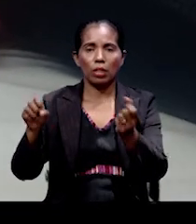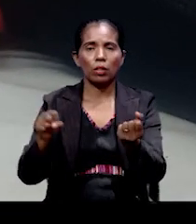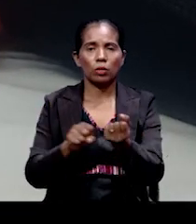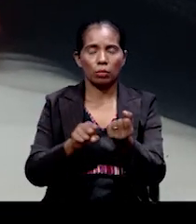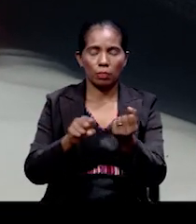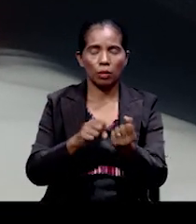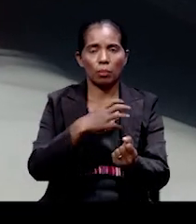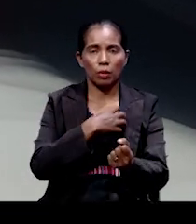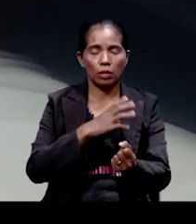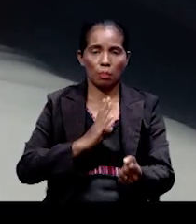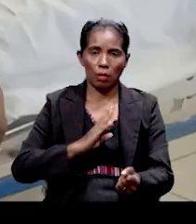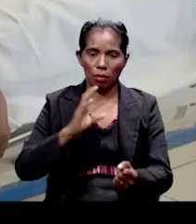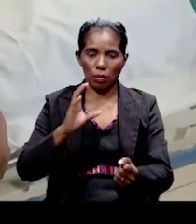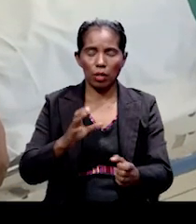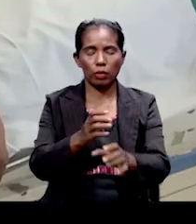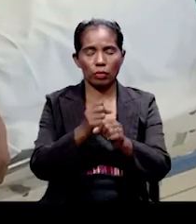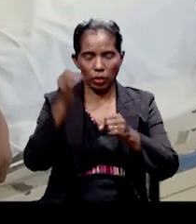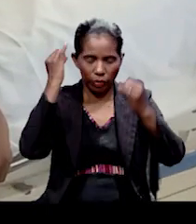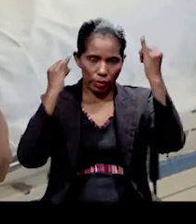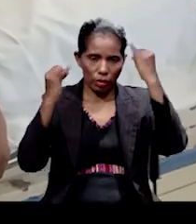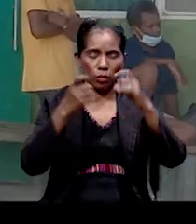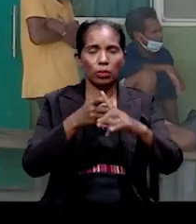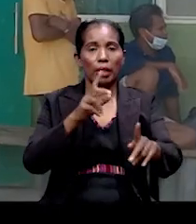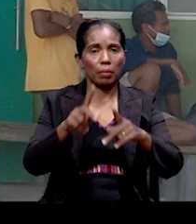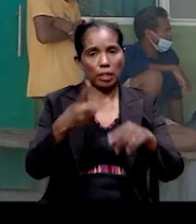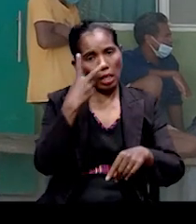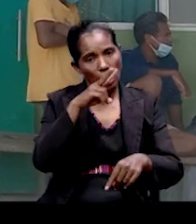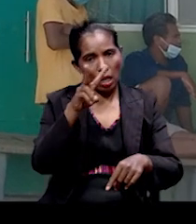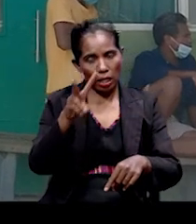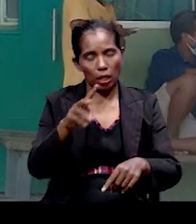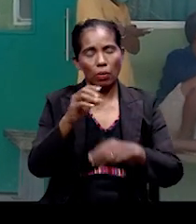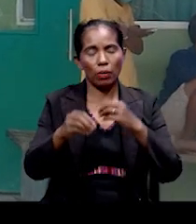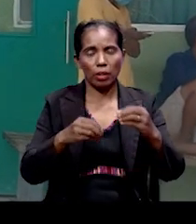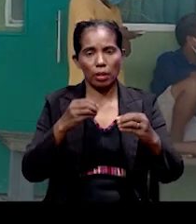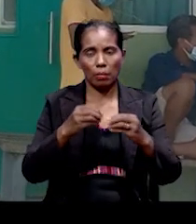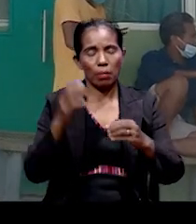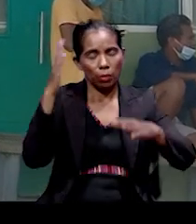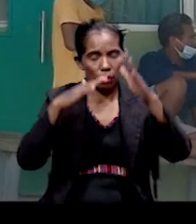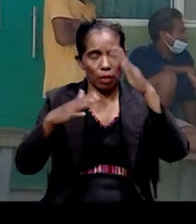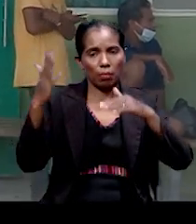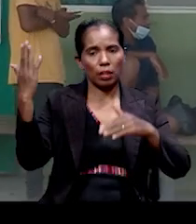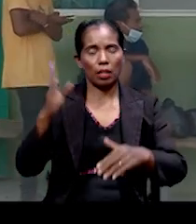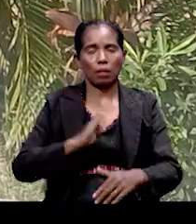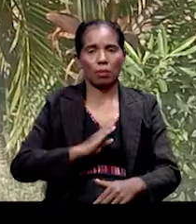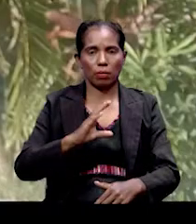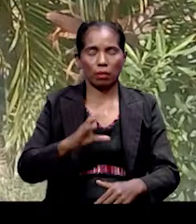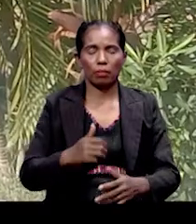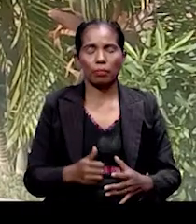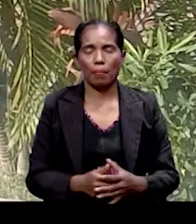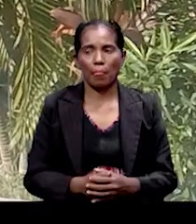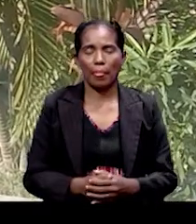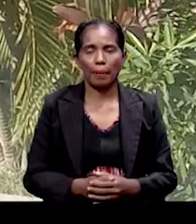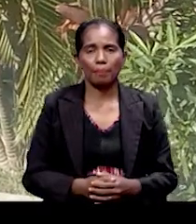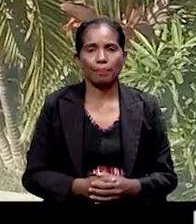investigasaun Baucau atu rekolha informasaun husi sasinsira relasiona acontecimento iha samalari. Kali informe tangka taka